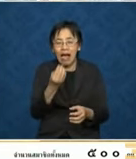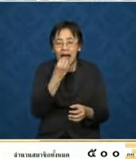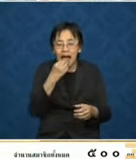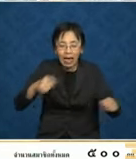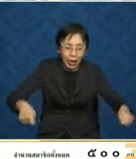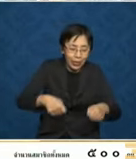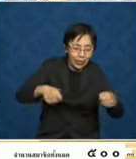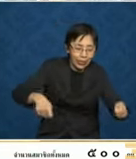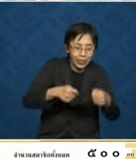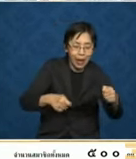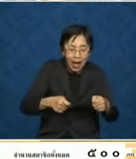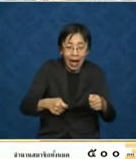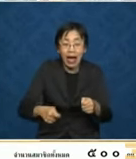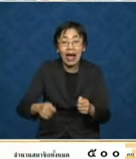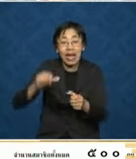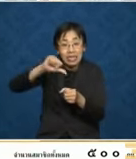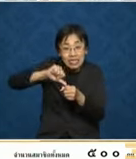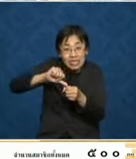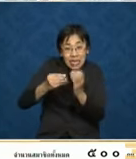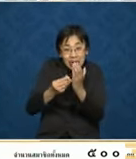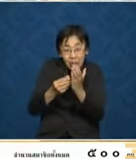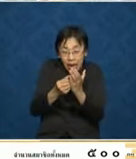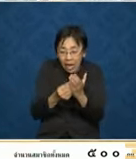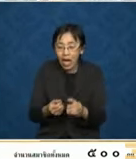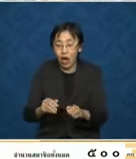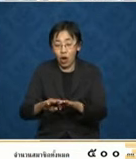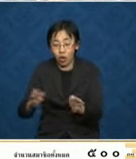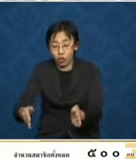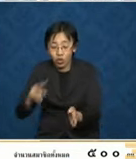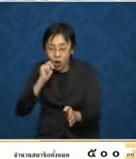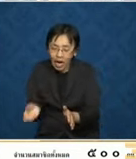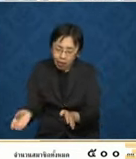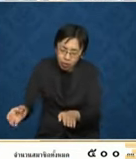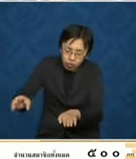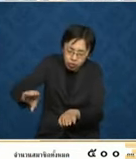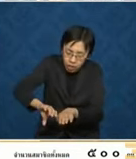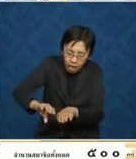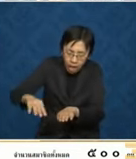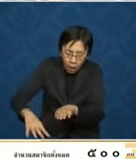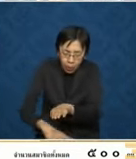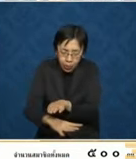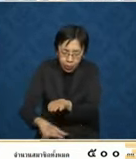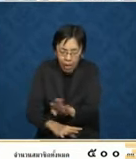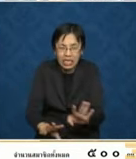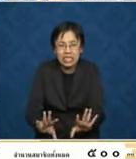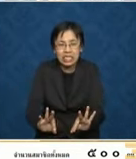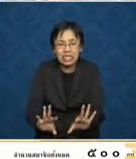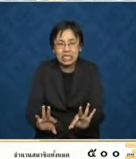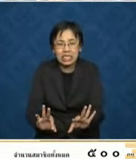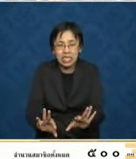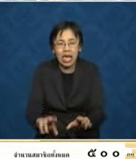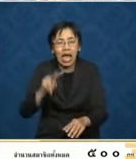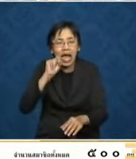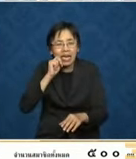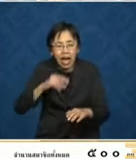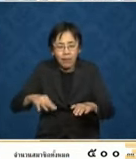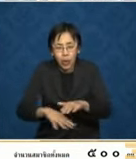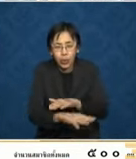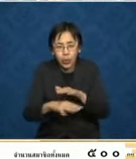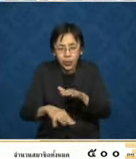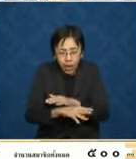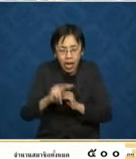ซึ่งมักจะเทลงท่อและส่งผลระยะยาวไม่ใช่เพียงแค่บนพื้นผิว แต่เมื่อไหลลงไปสู่ท่อระบายน้ำไหลล